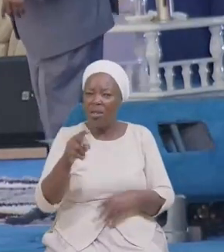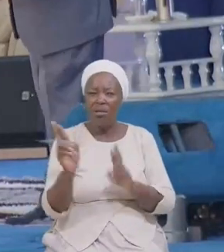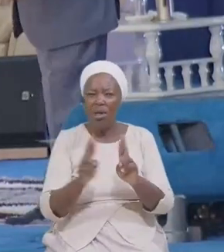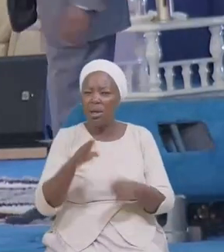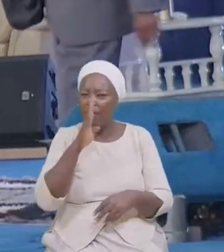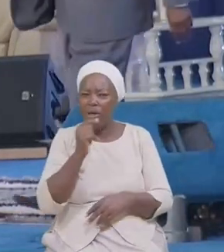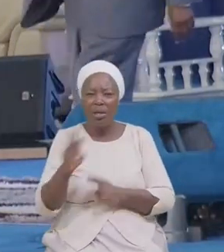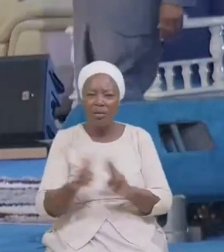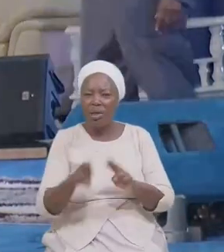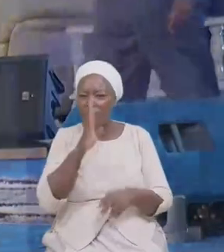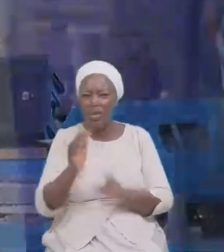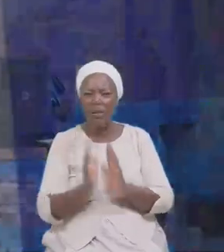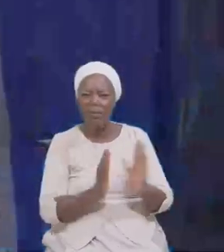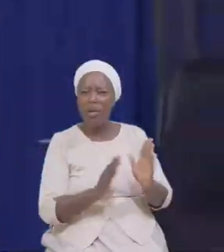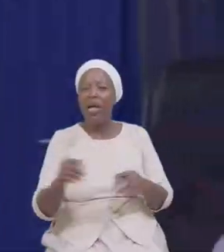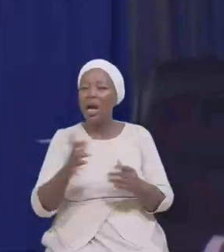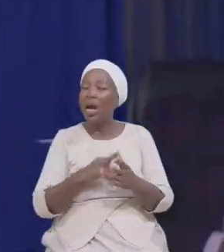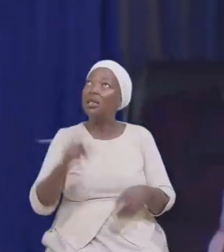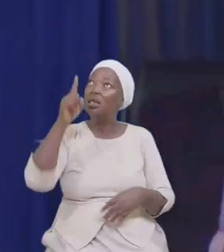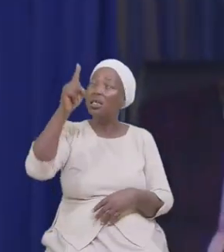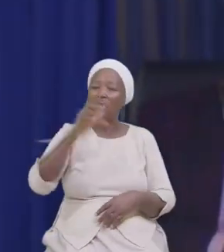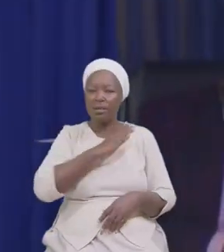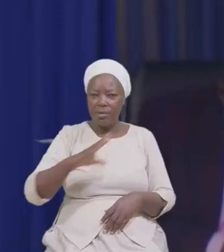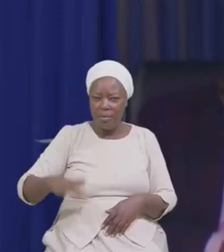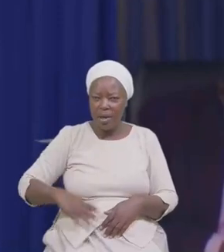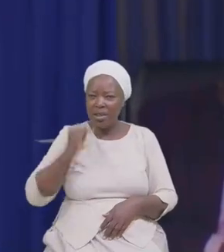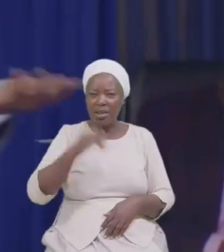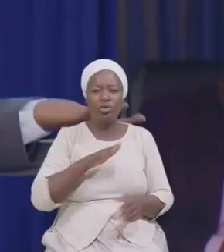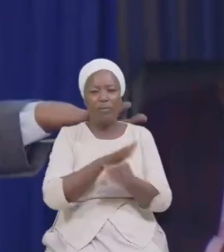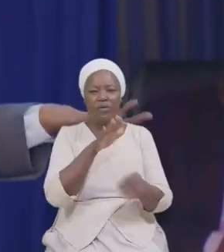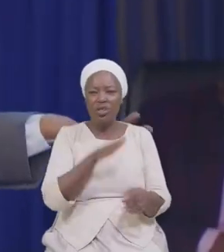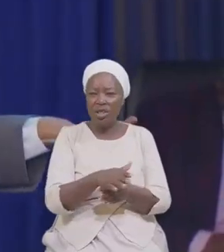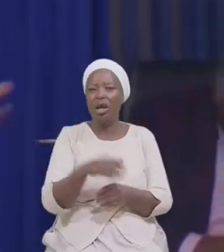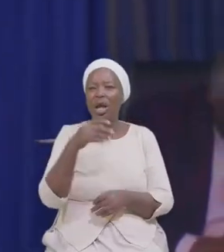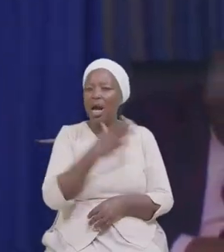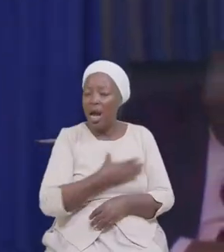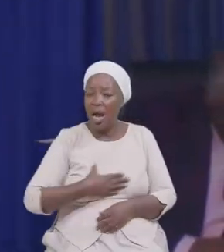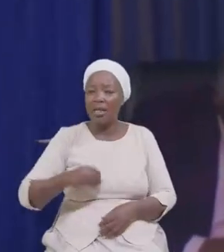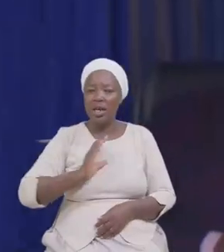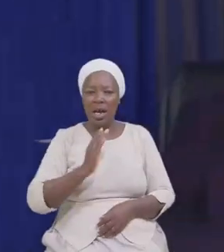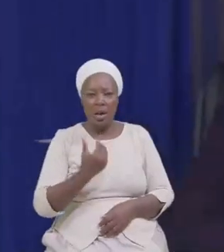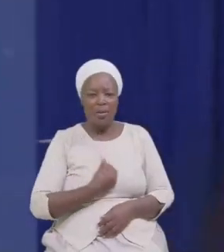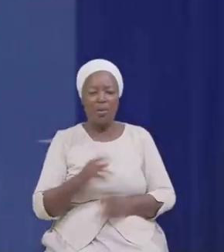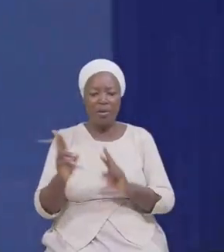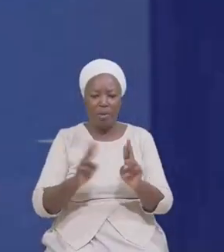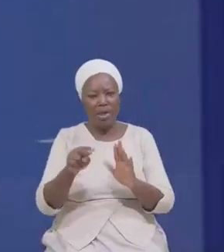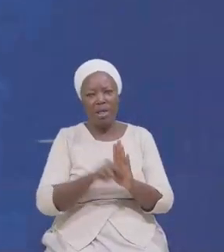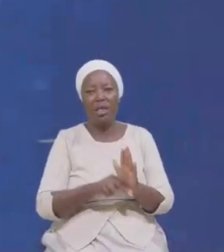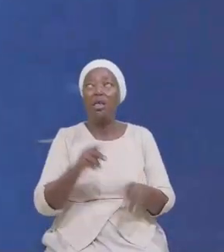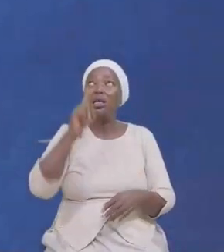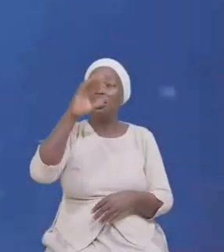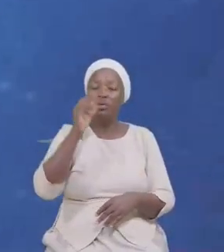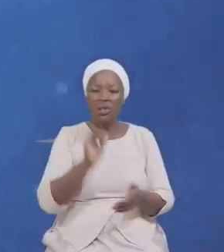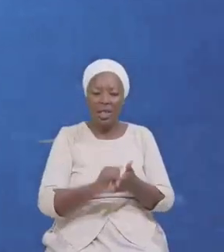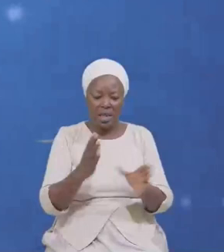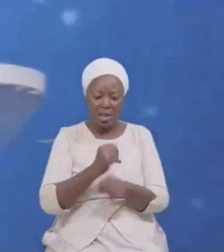prêts. Et lui, Christ, il est la suffisance et notre préparation. Il est celui qui nous